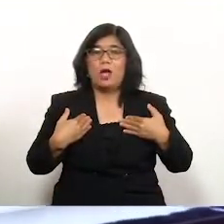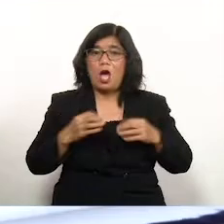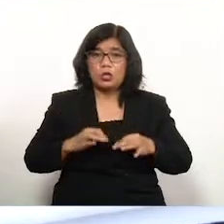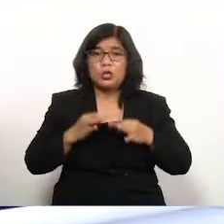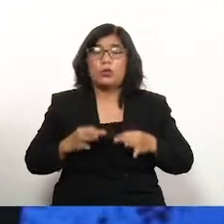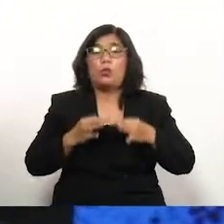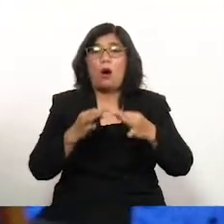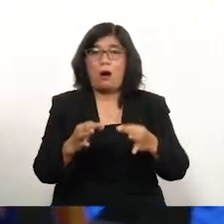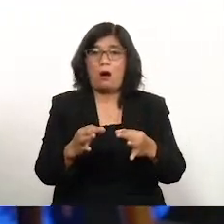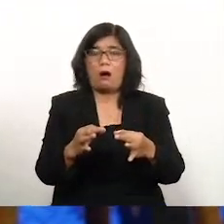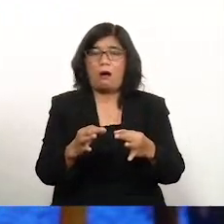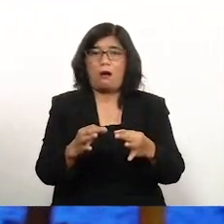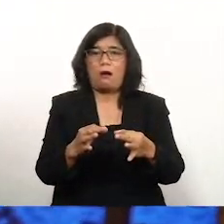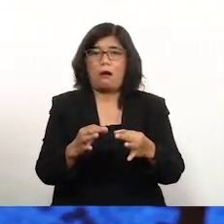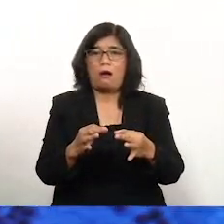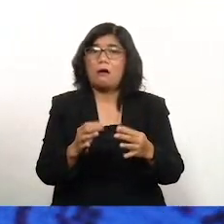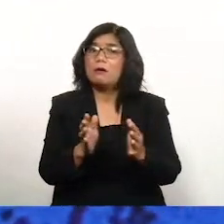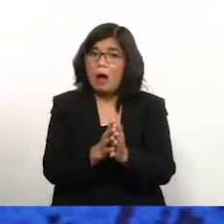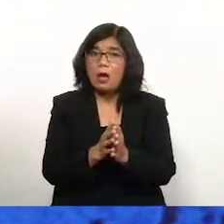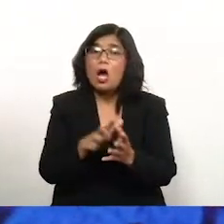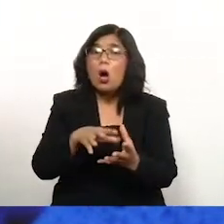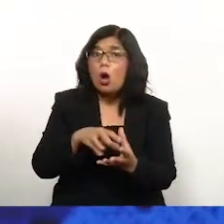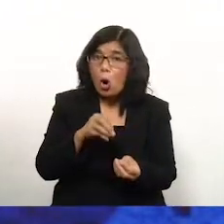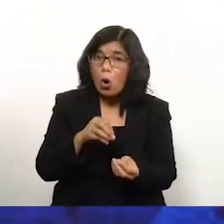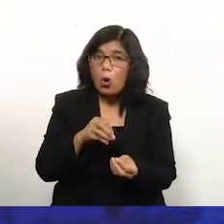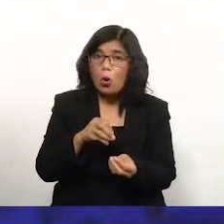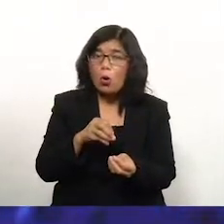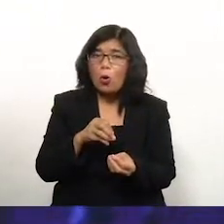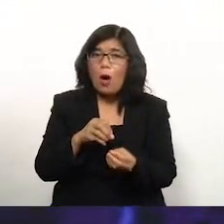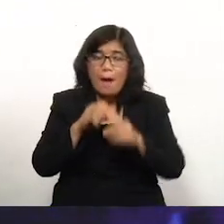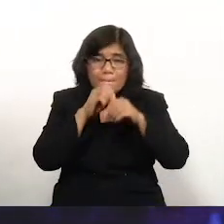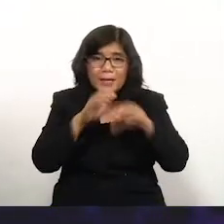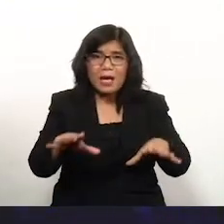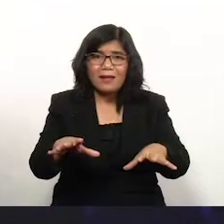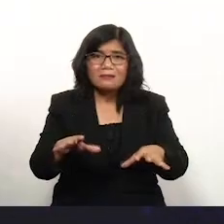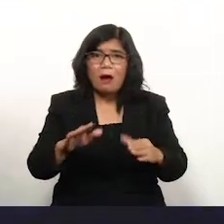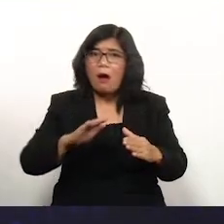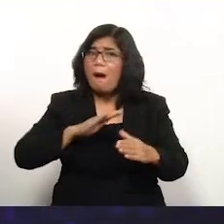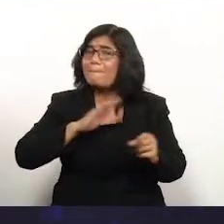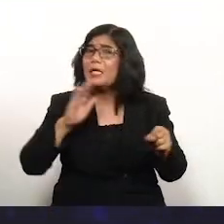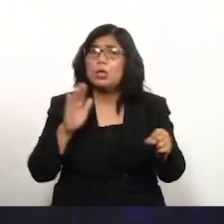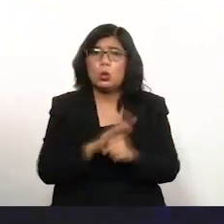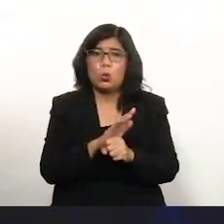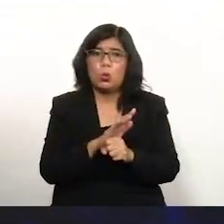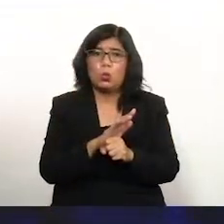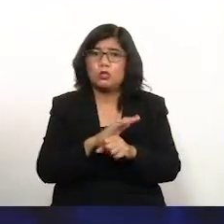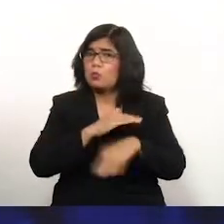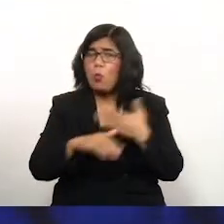hai jiwa yang Ndro Hai berkat yang berkat lengkap